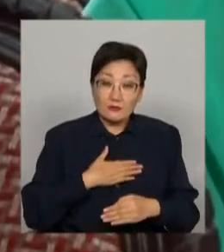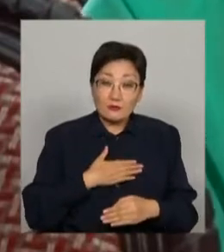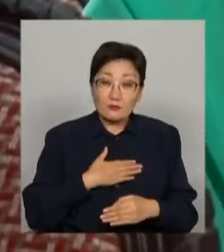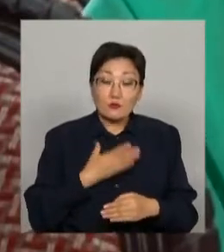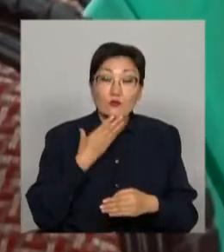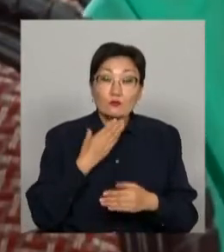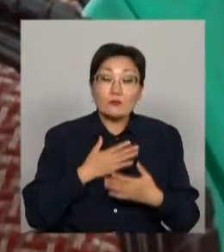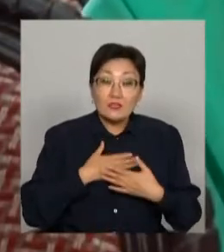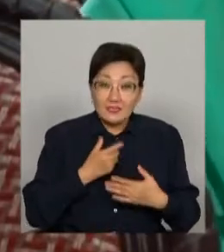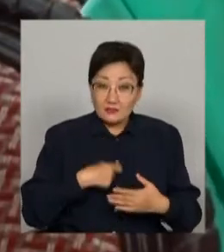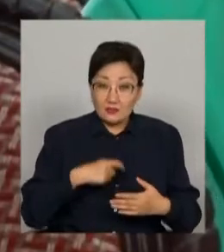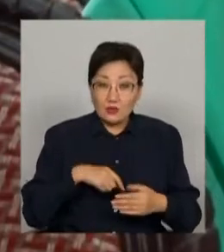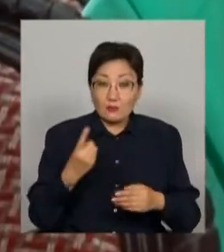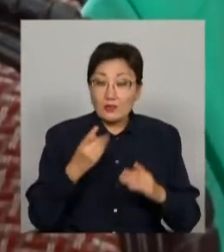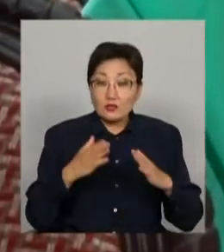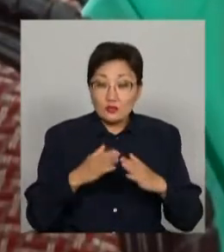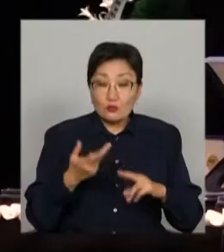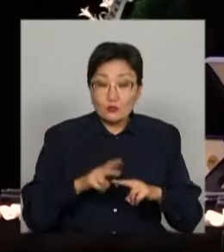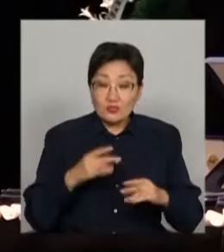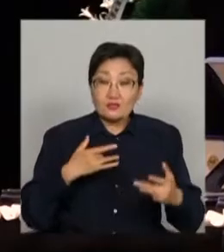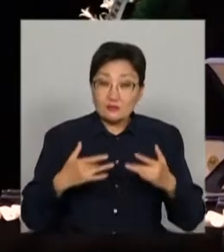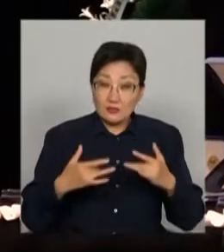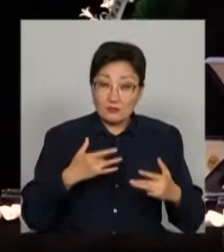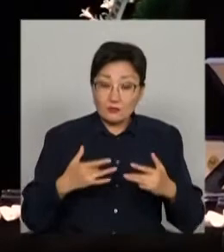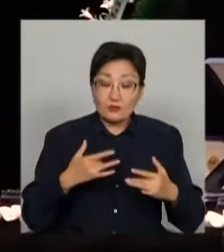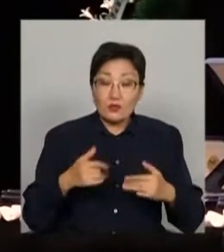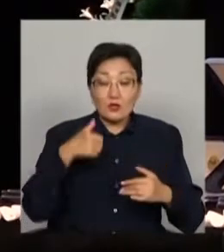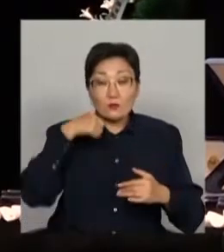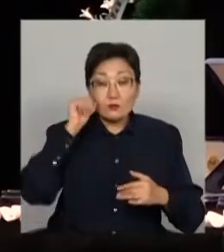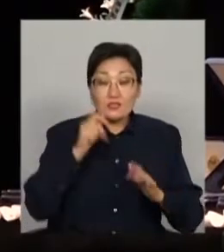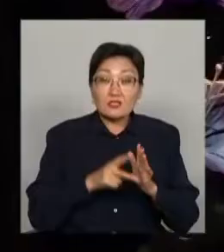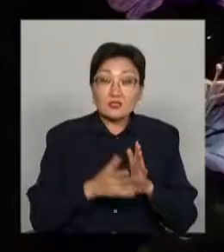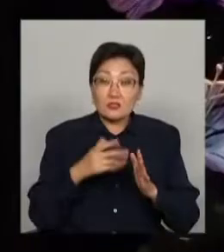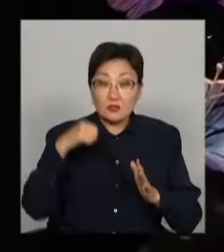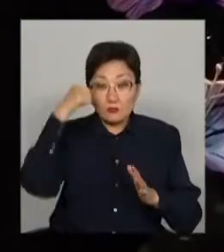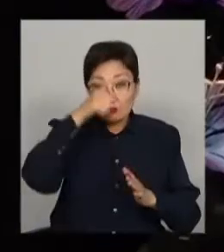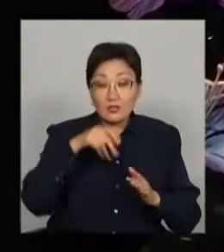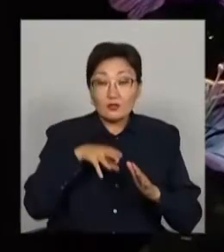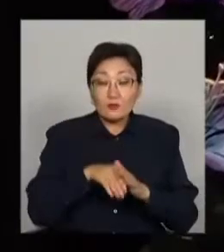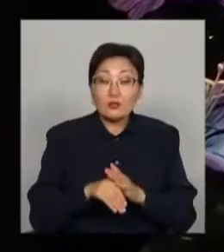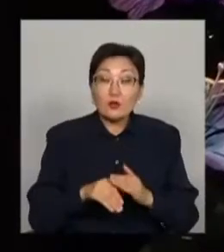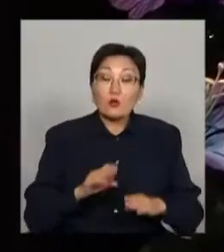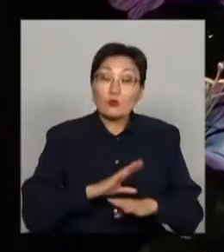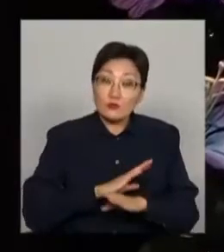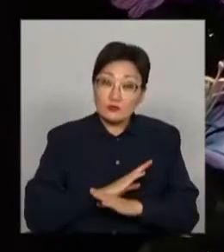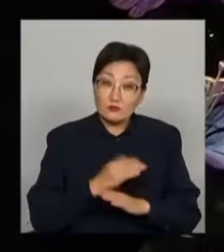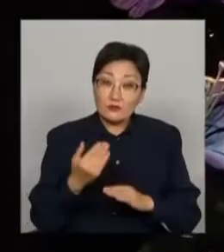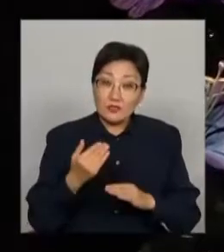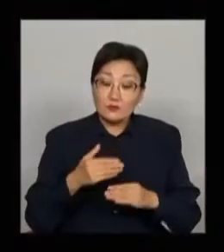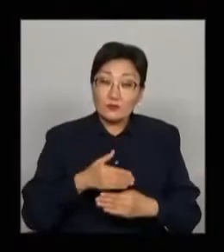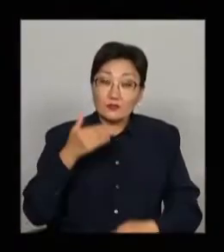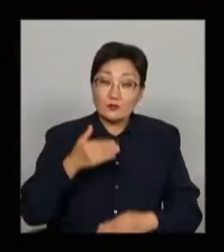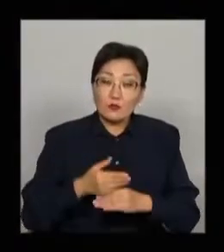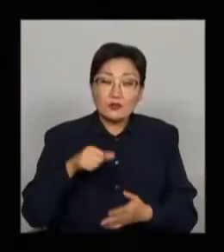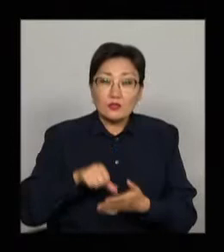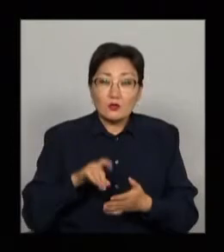Менің өзіме бірінші үйім осы сахна. Халық әртісі күні кеше 85 жасына қараған шағында өмірден өтті. Оның сахнада